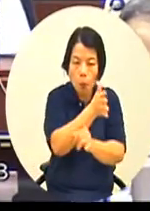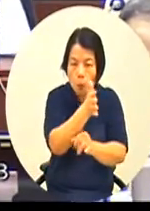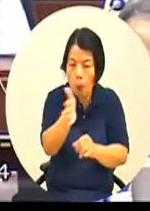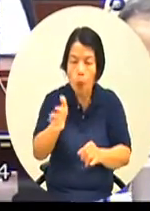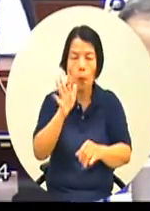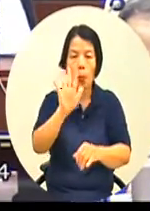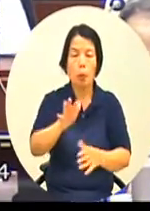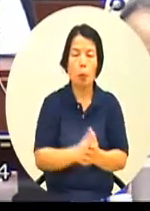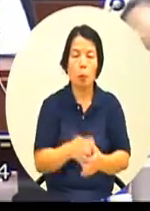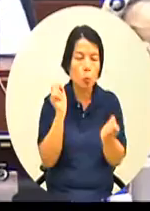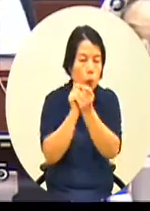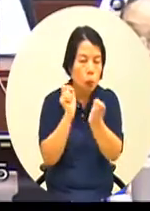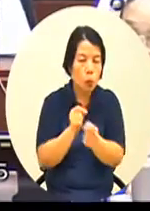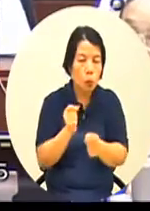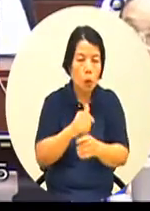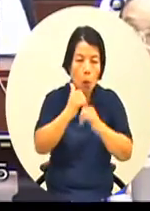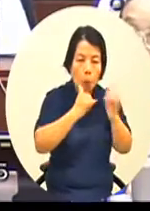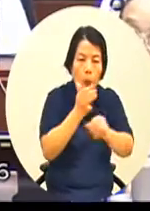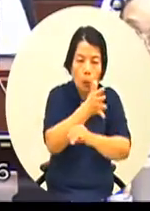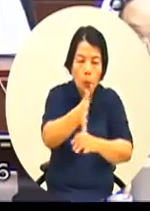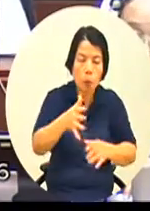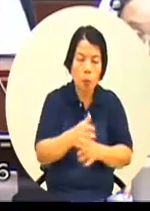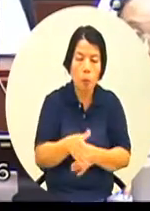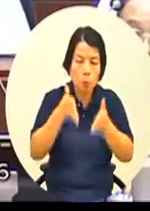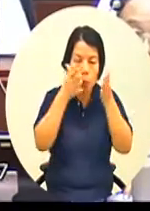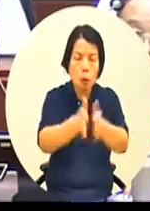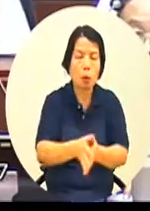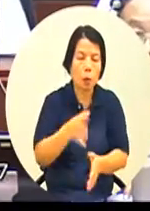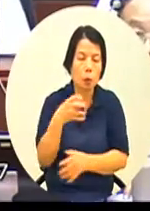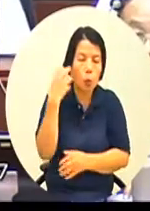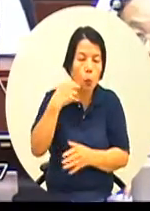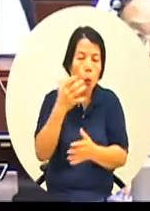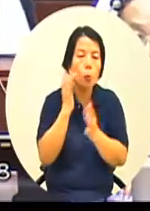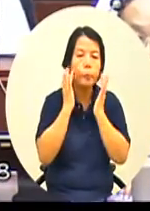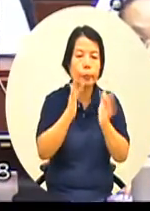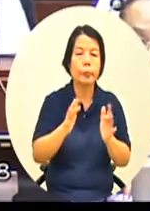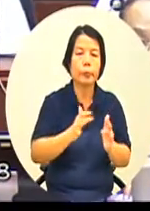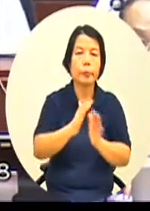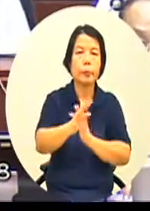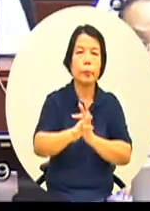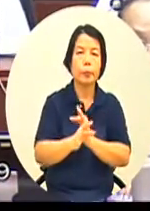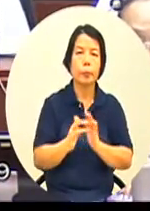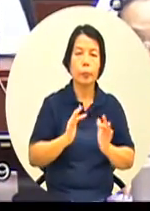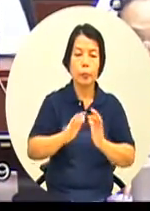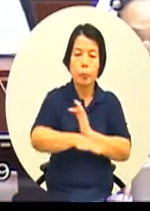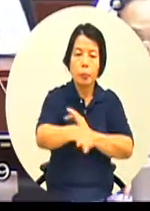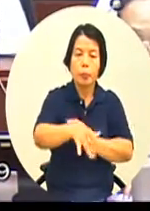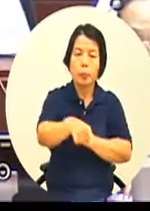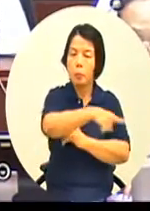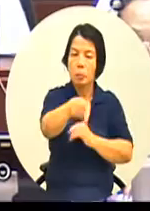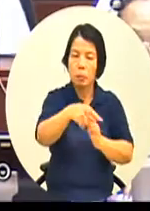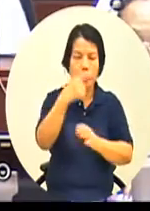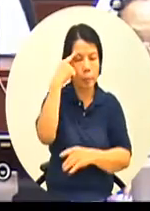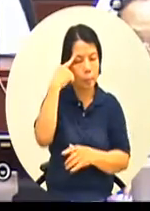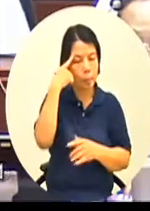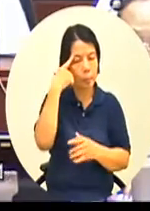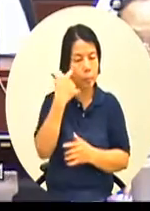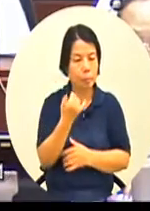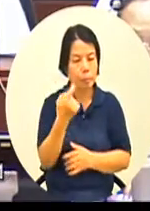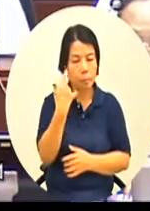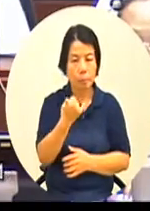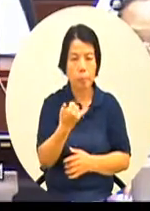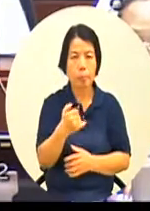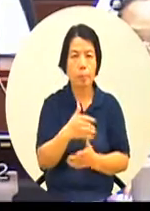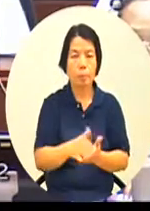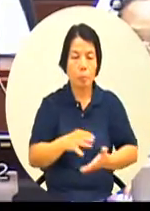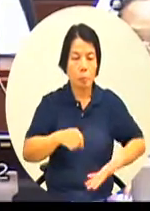的一次民调呢，有针对果菜市场 是 市民赞不赞成市府这个迁建那